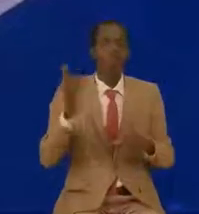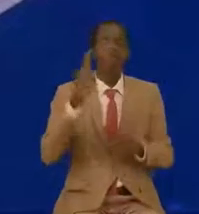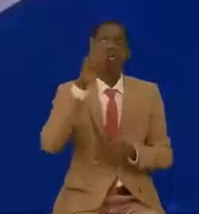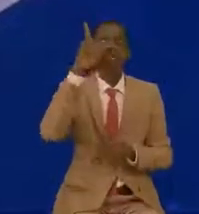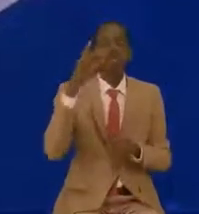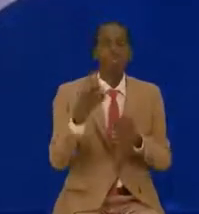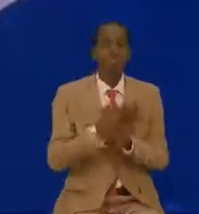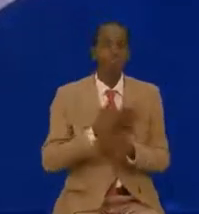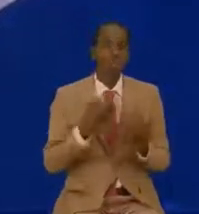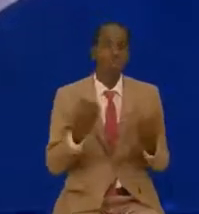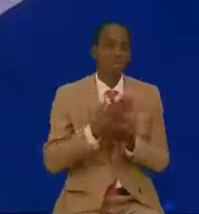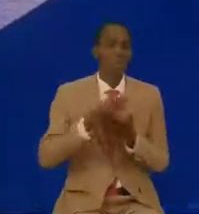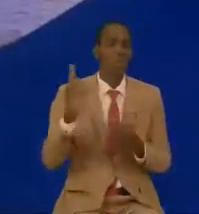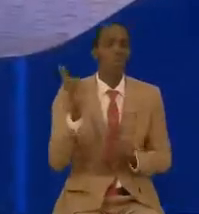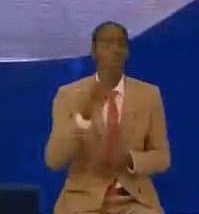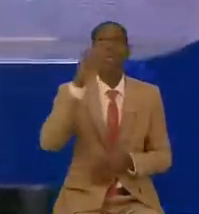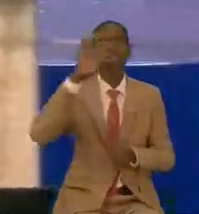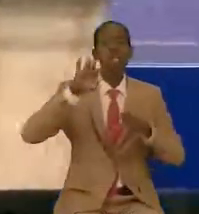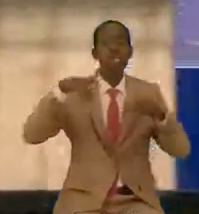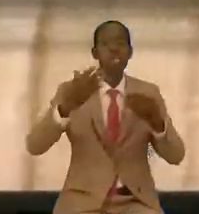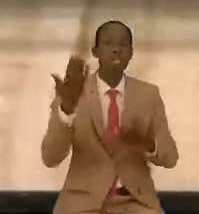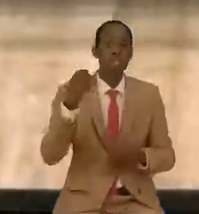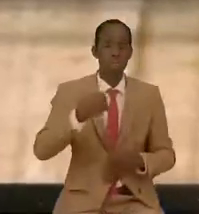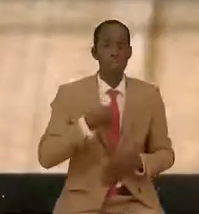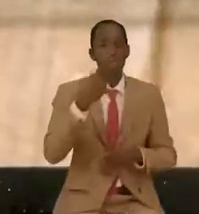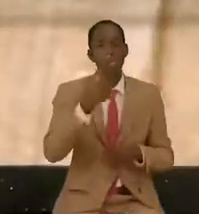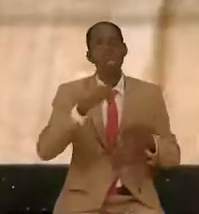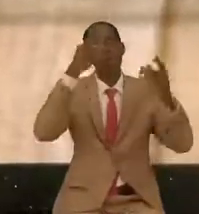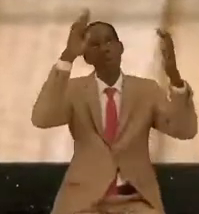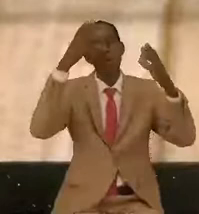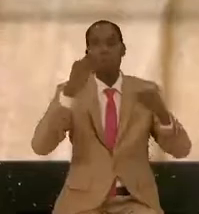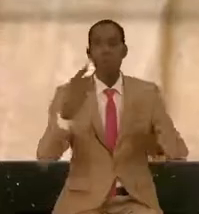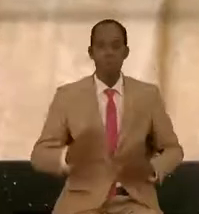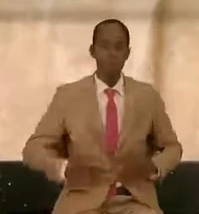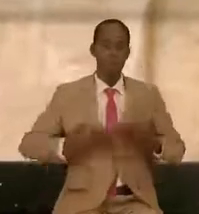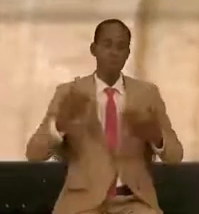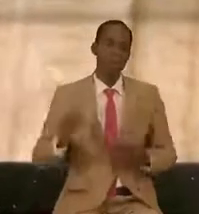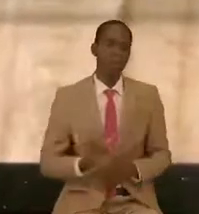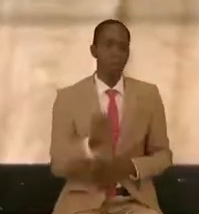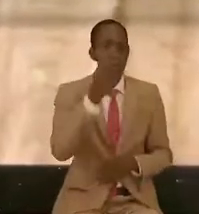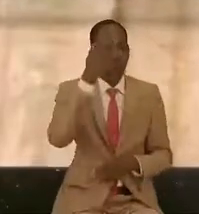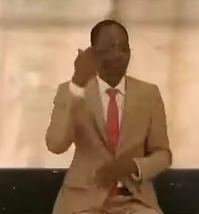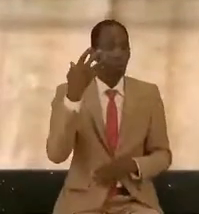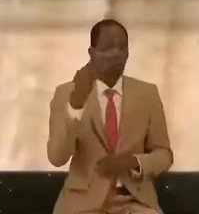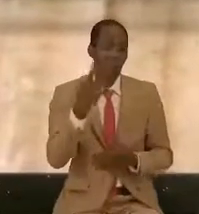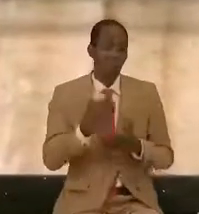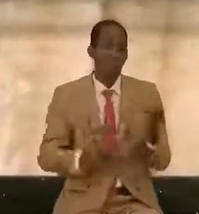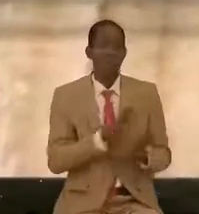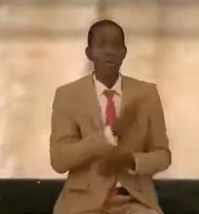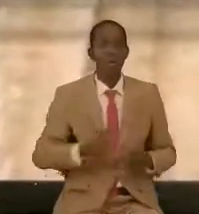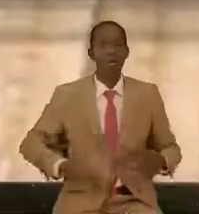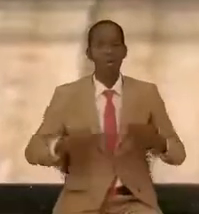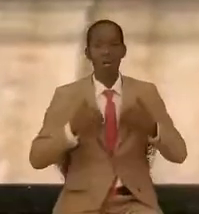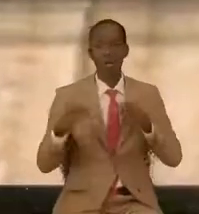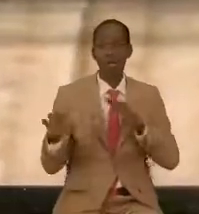a ôté mes péchés. Là, il m'a donné l'espérance de la vie éternelle à cause de ce que Christ